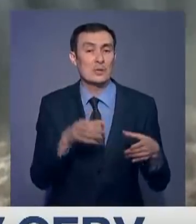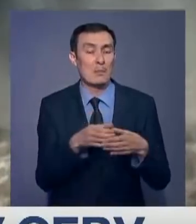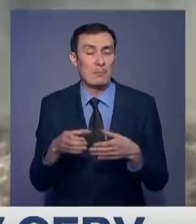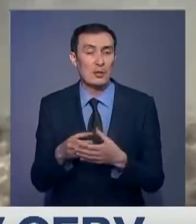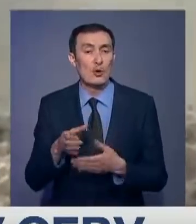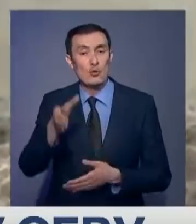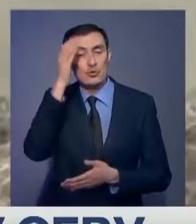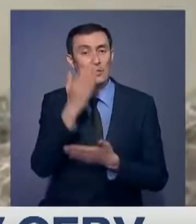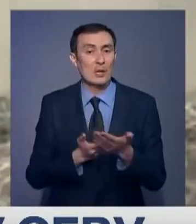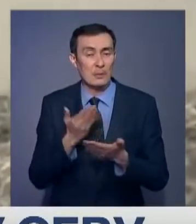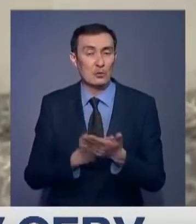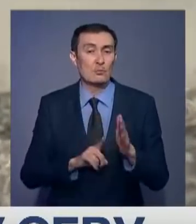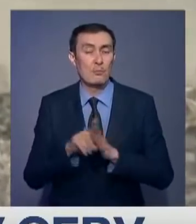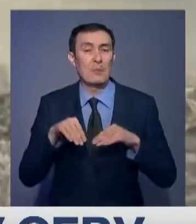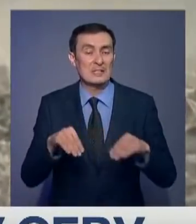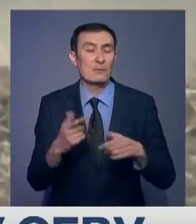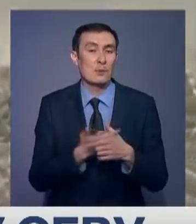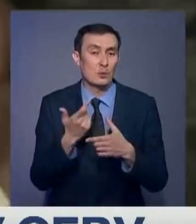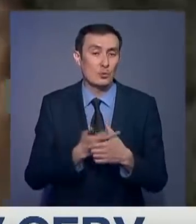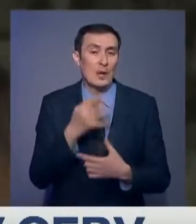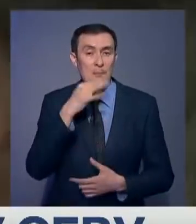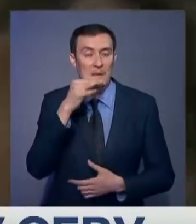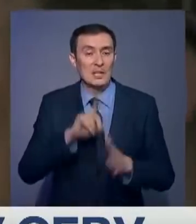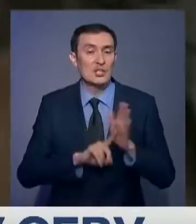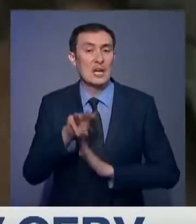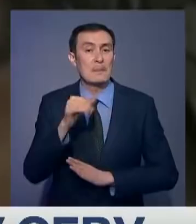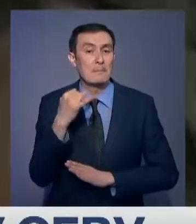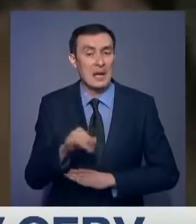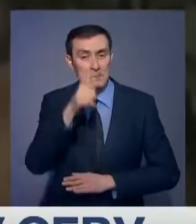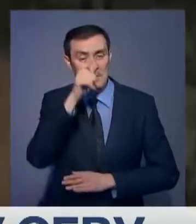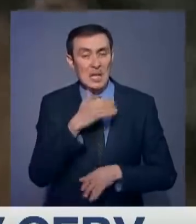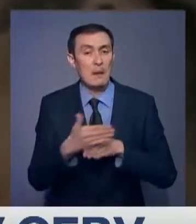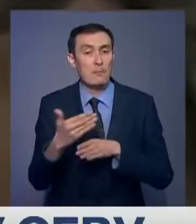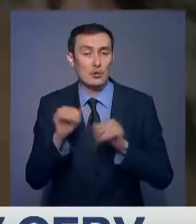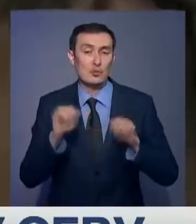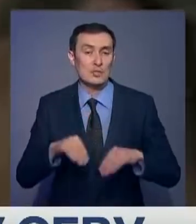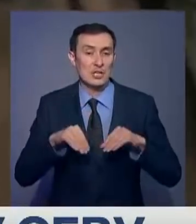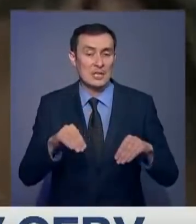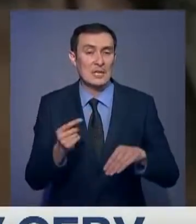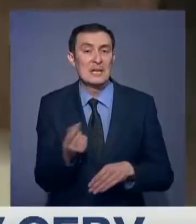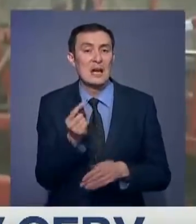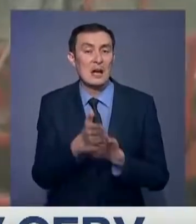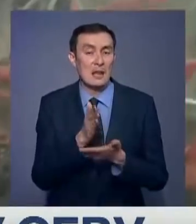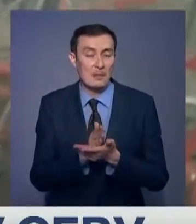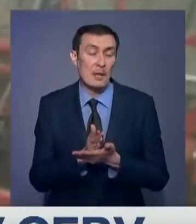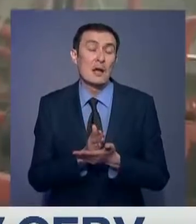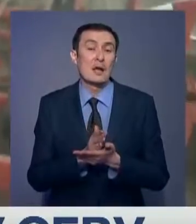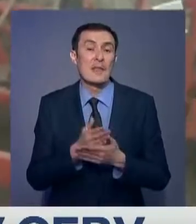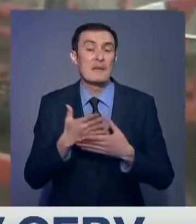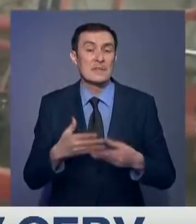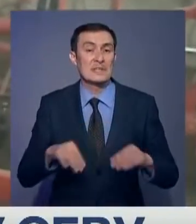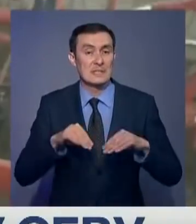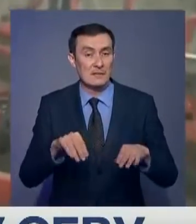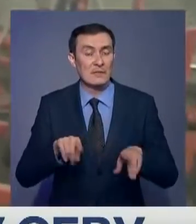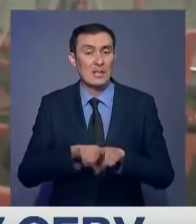Ученые рекомендуют начать посев картофеля и масличных уже в начале мая. А немного позже можно сажать зерновые культуры. На весенний сев